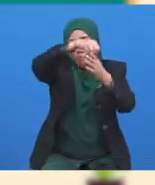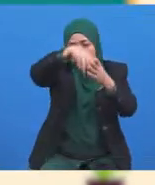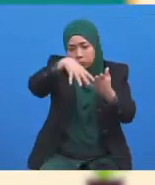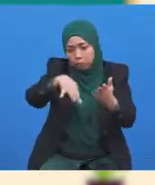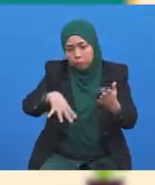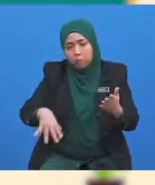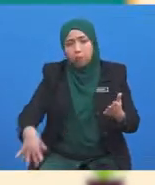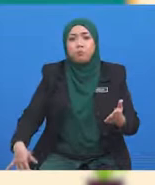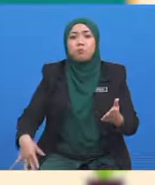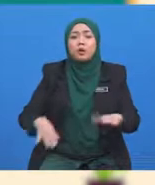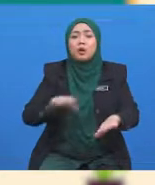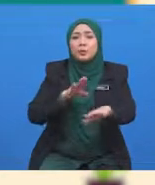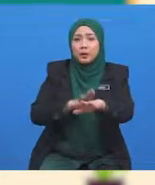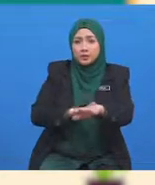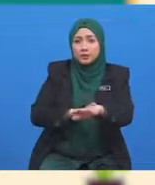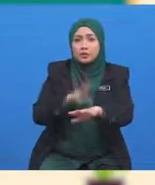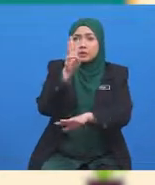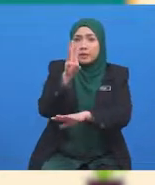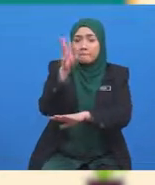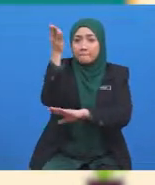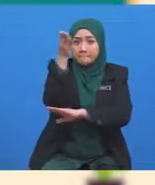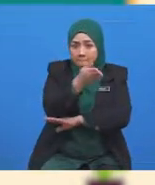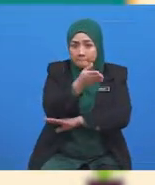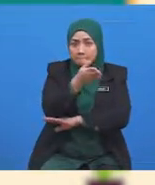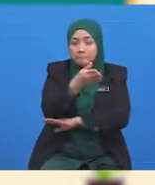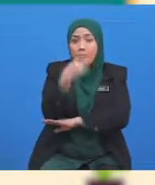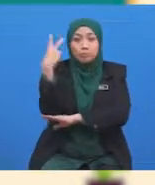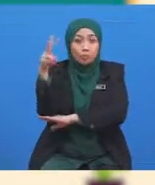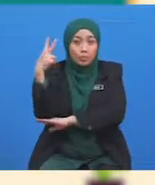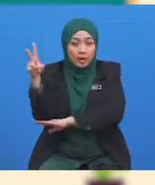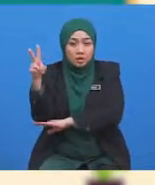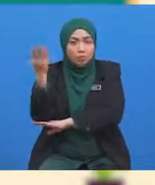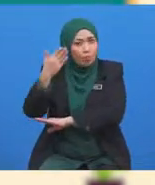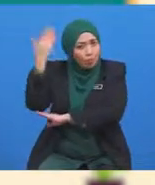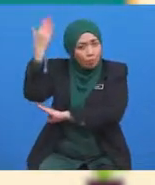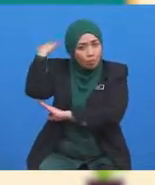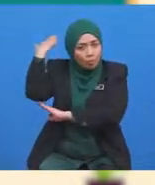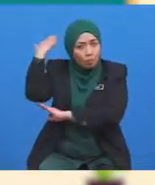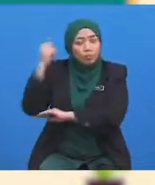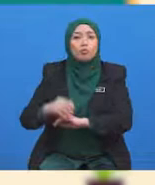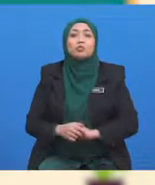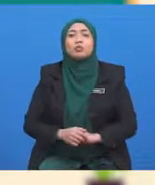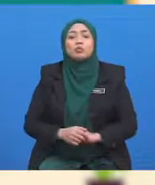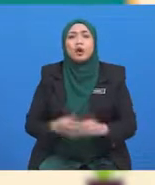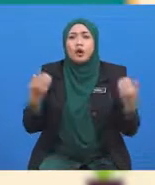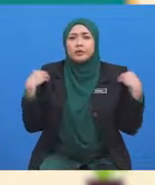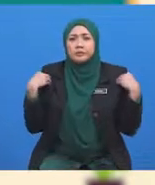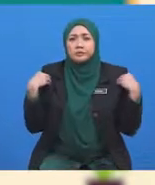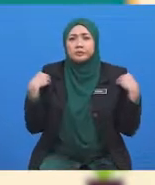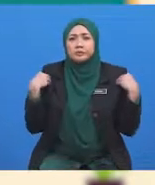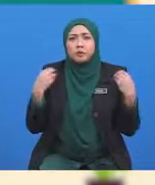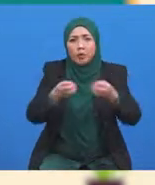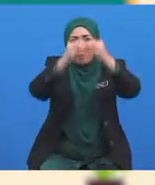Antarabangsa pada 6 Disember tahun 2008. Dalam kejadian ini telah menyebabkan kemusnahan yang